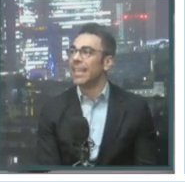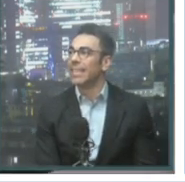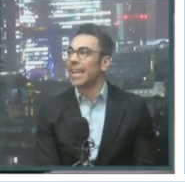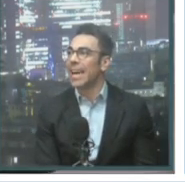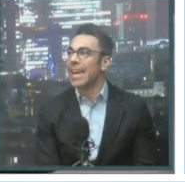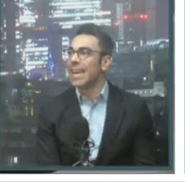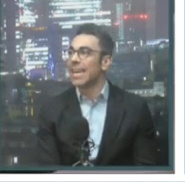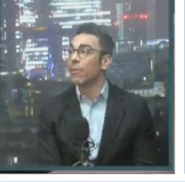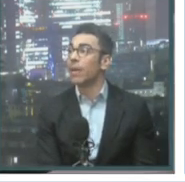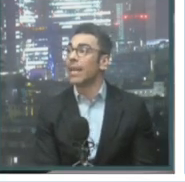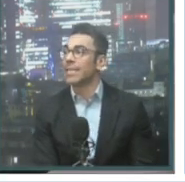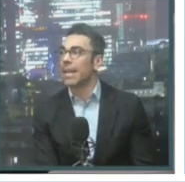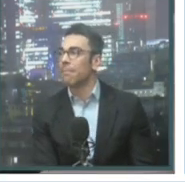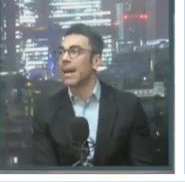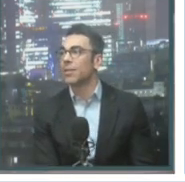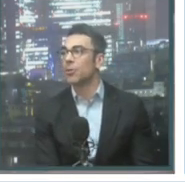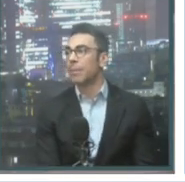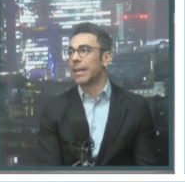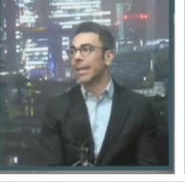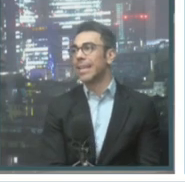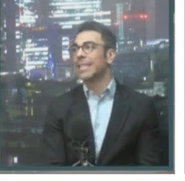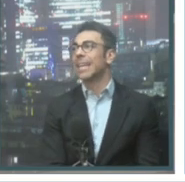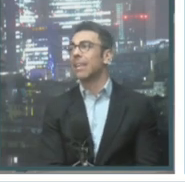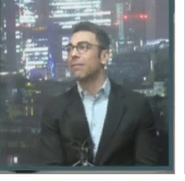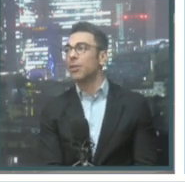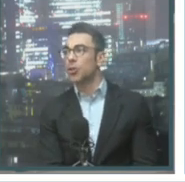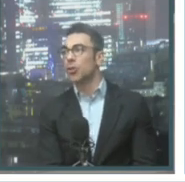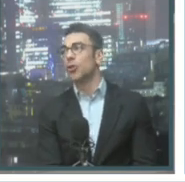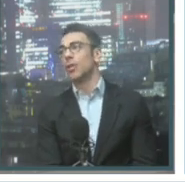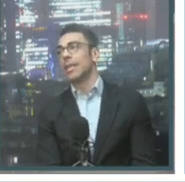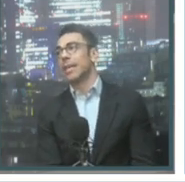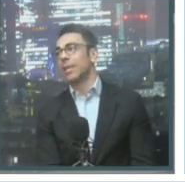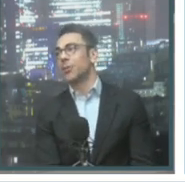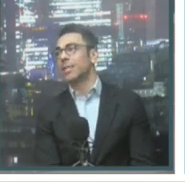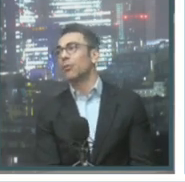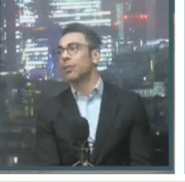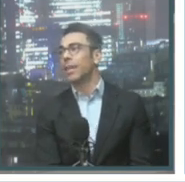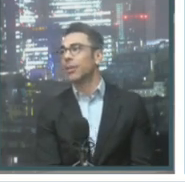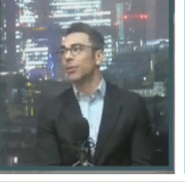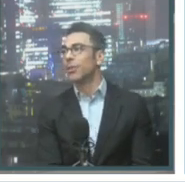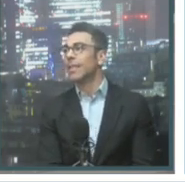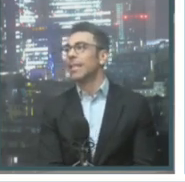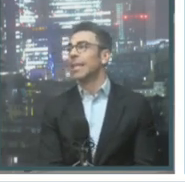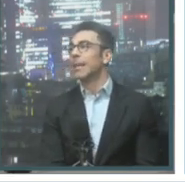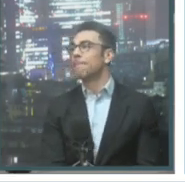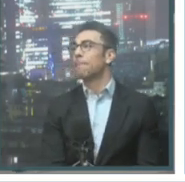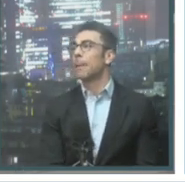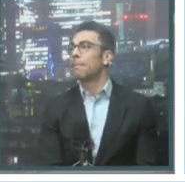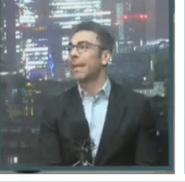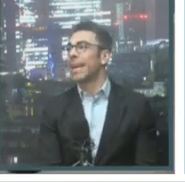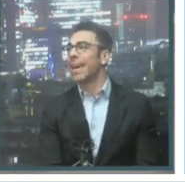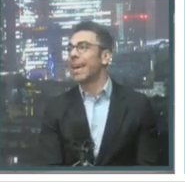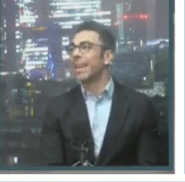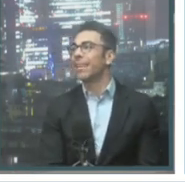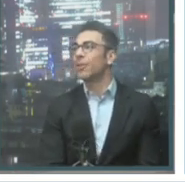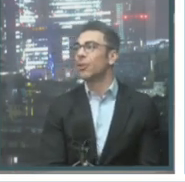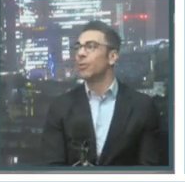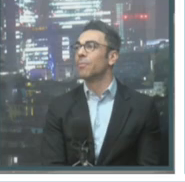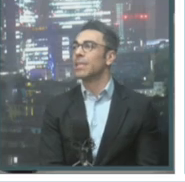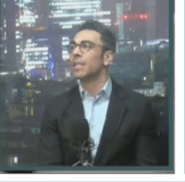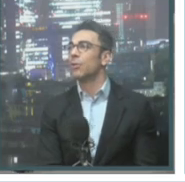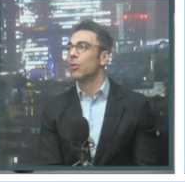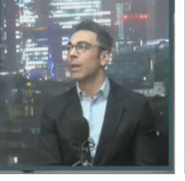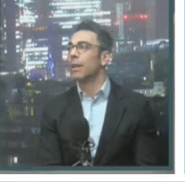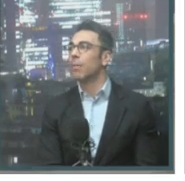in realtà e devo ringraziare braccio per e di sacrificio che c'è stato dietro perché io mi